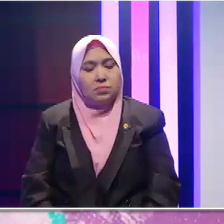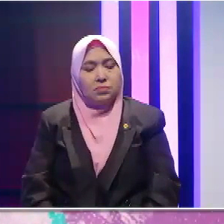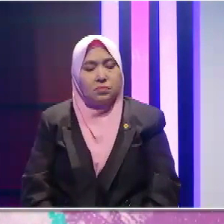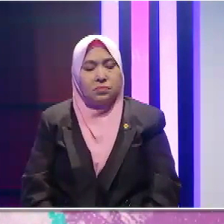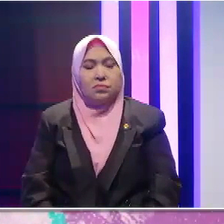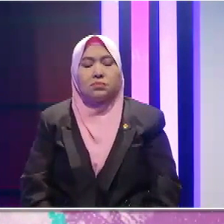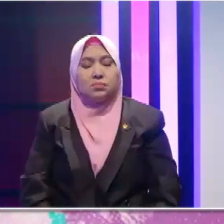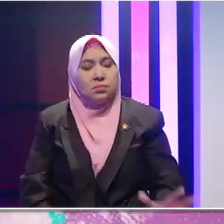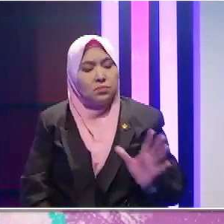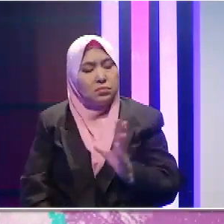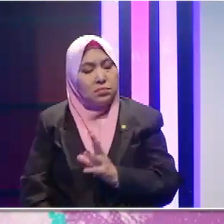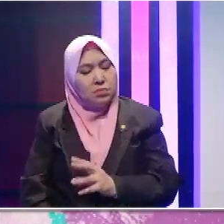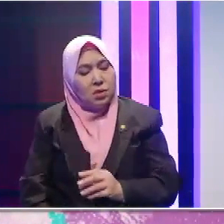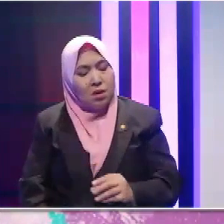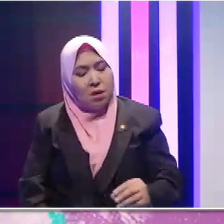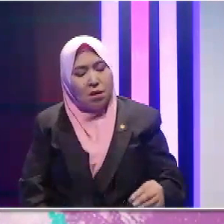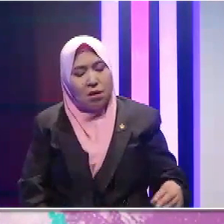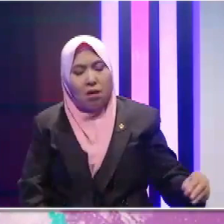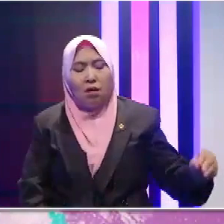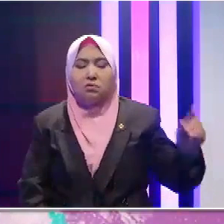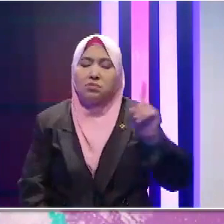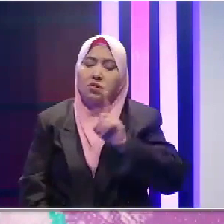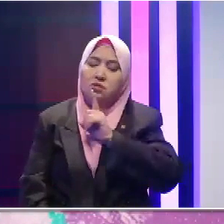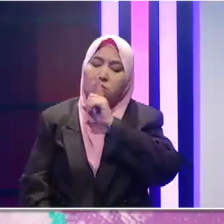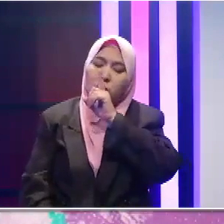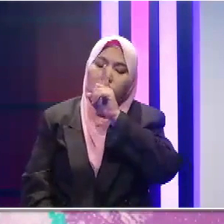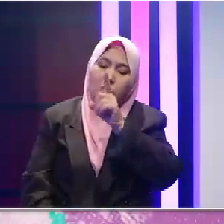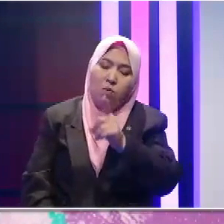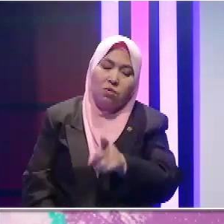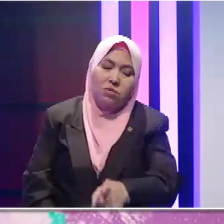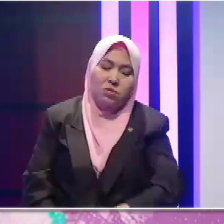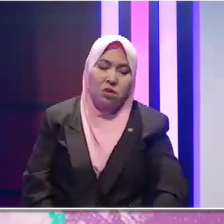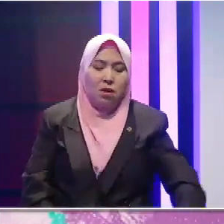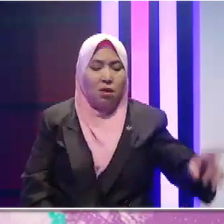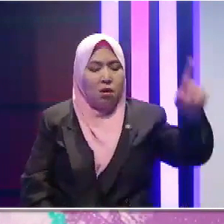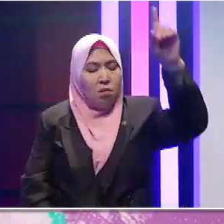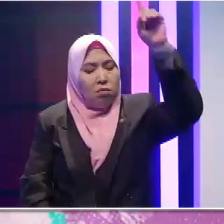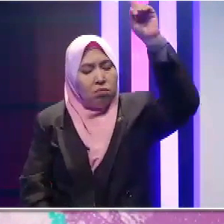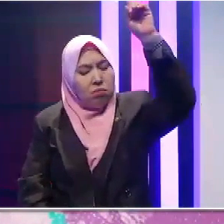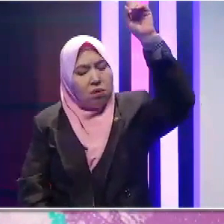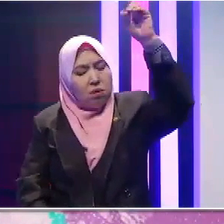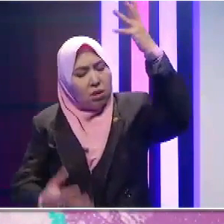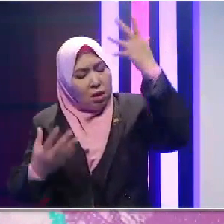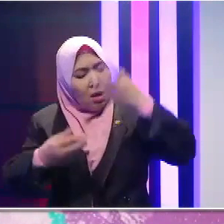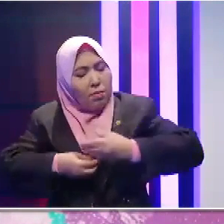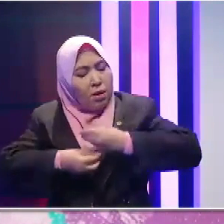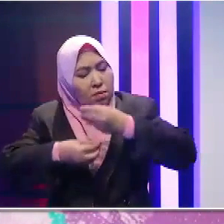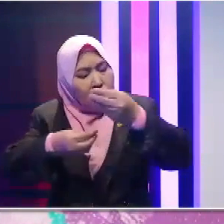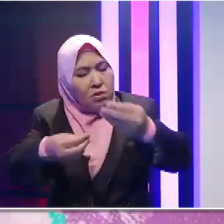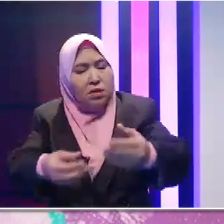قد أحسن الله له رزقا